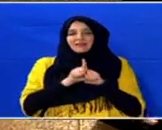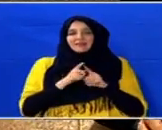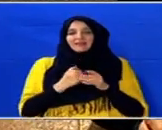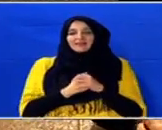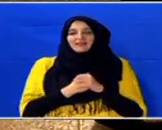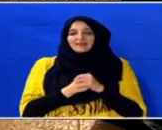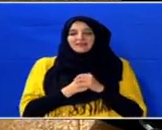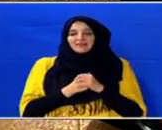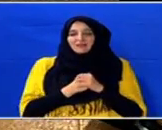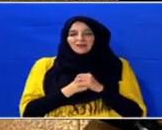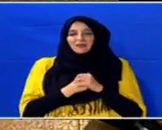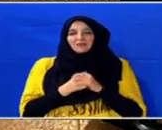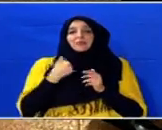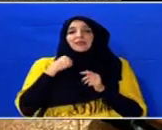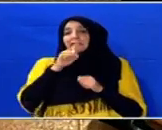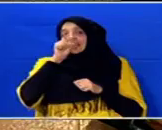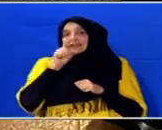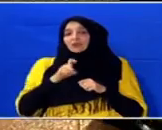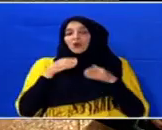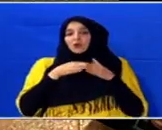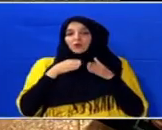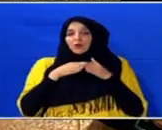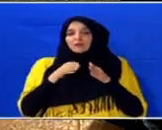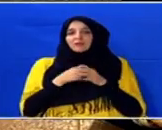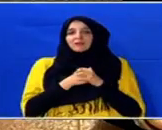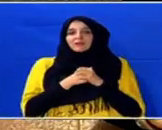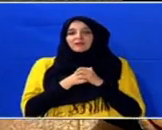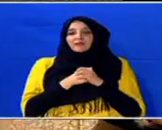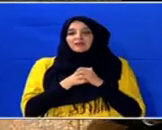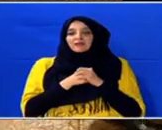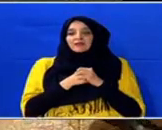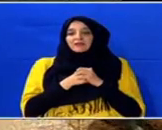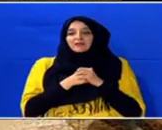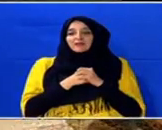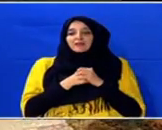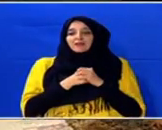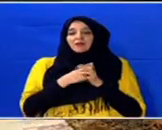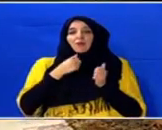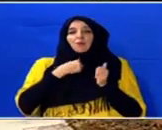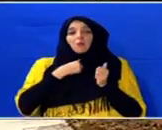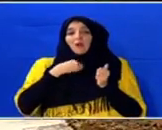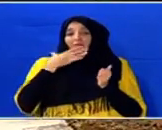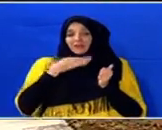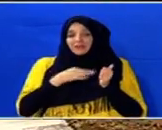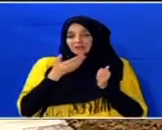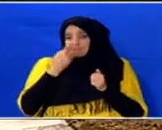وحياتك كلها خير. سؤال سؤال طويل شوية. معليش. أنا عندي الولد رحمه الله توفى.